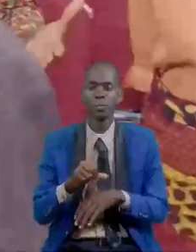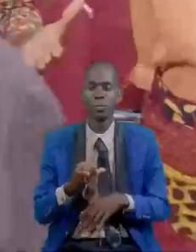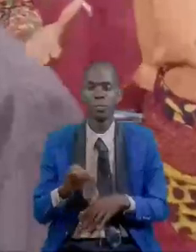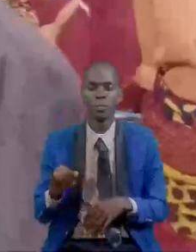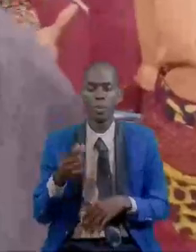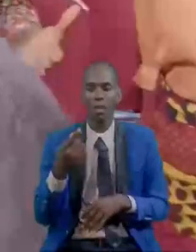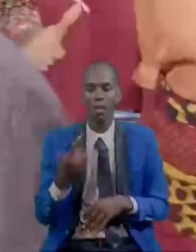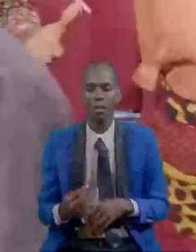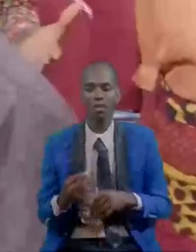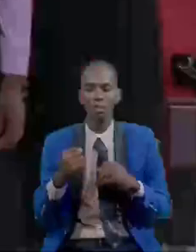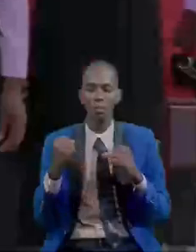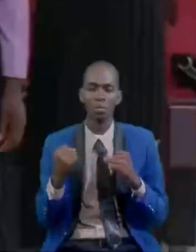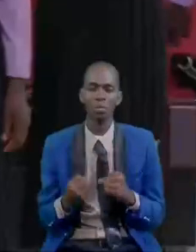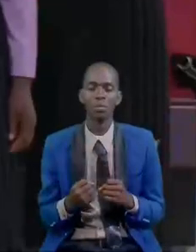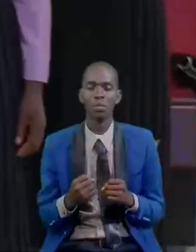la puissance,